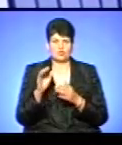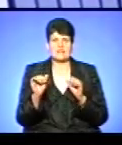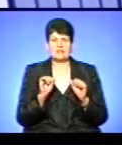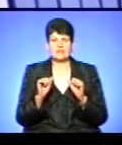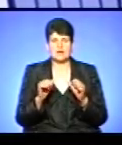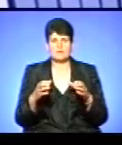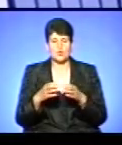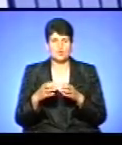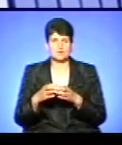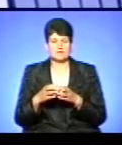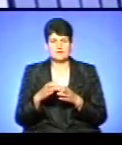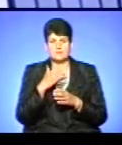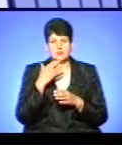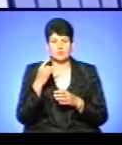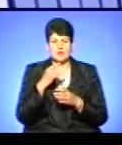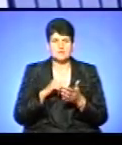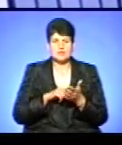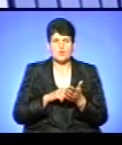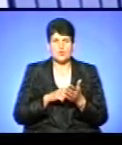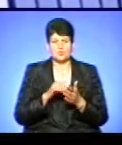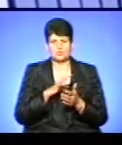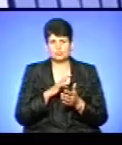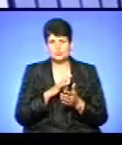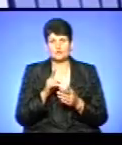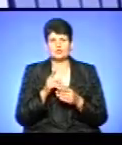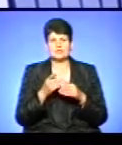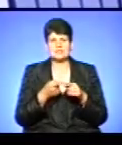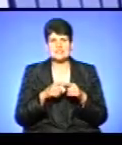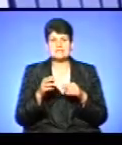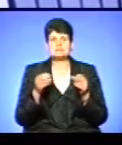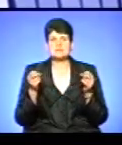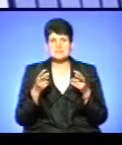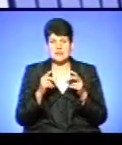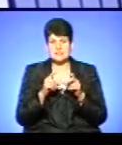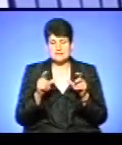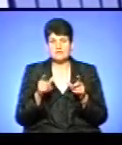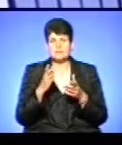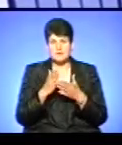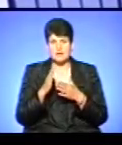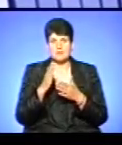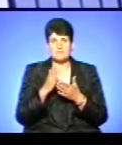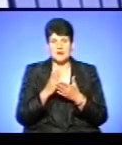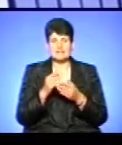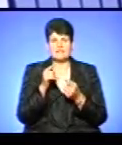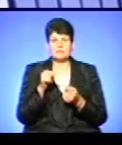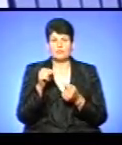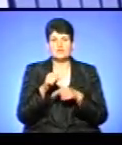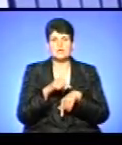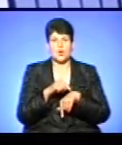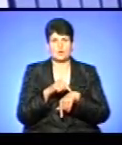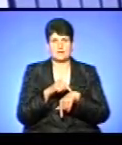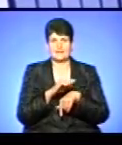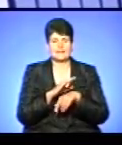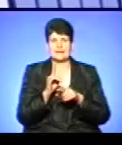керівниками гуртків, де неодноразово наголошувалися. Тобто, якщо це спеціалізований заклад, він має мати і відповідні години, не